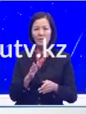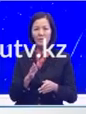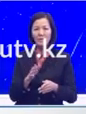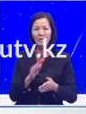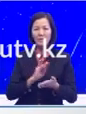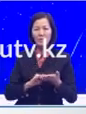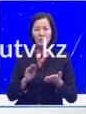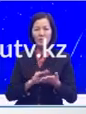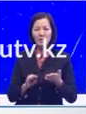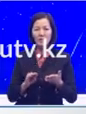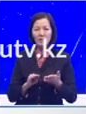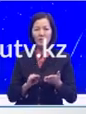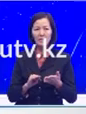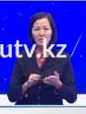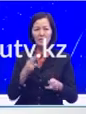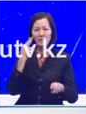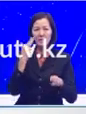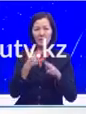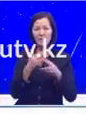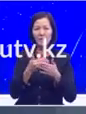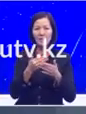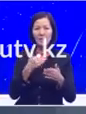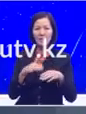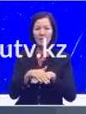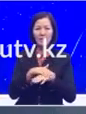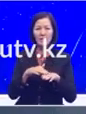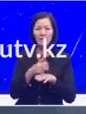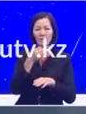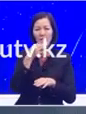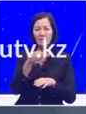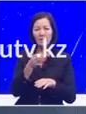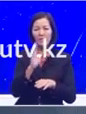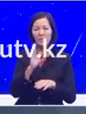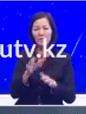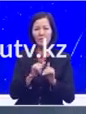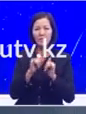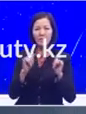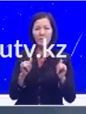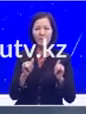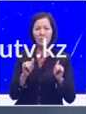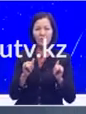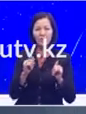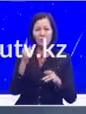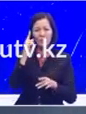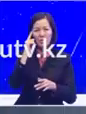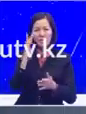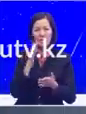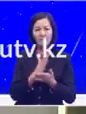мамандығымның алдындағы, және ағаның алдындағы, халқымның алдындағы жауапкершілігім еселене түсті деп